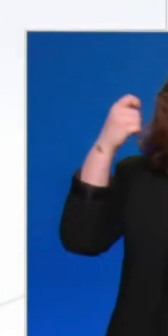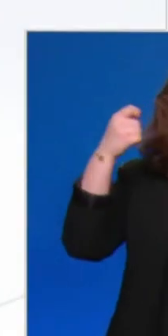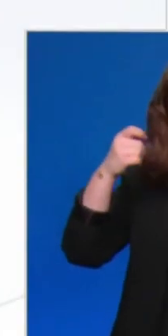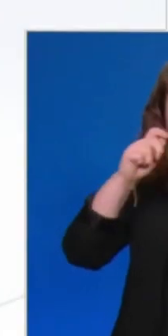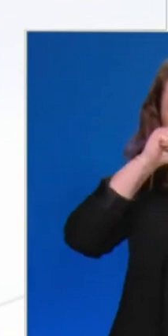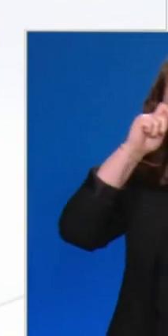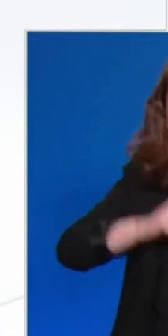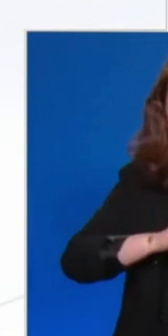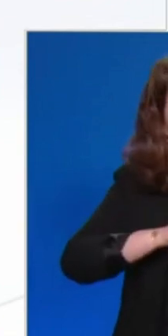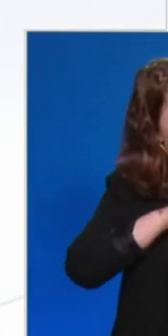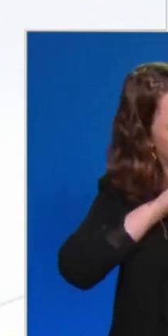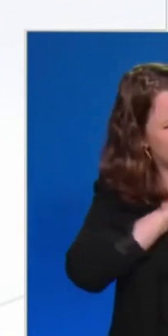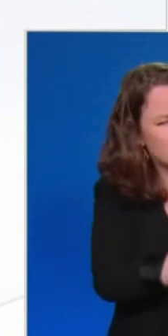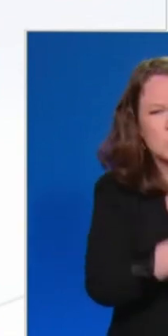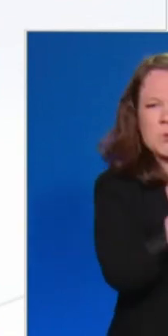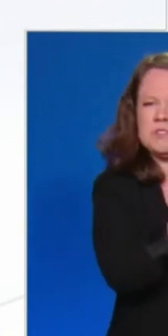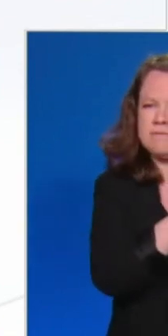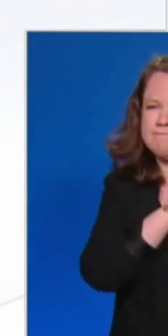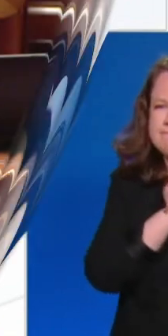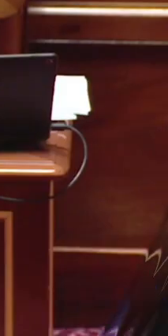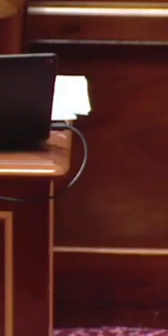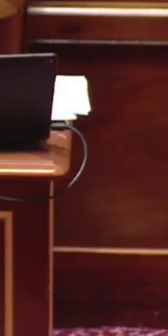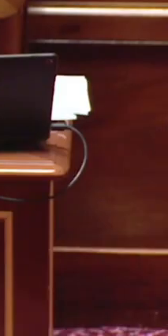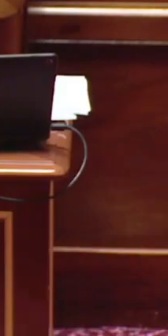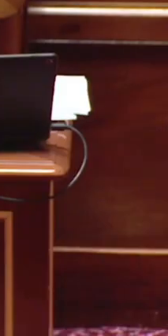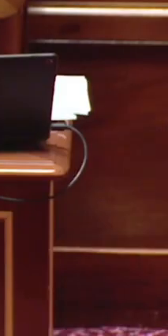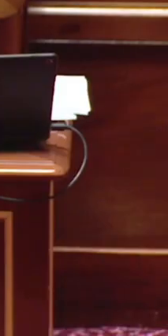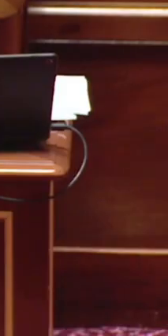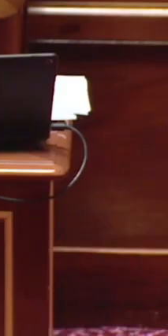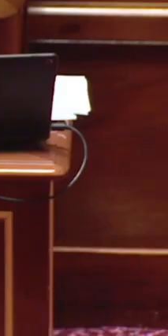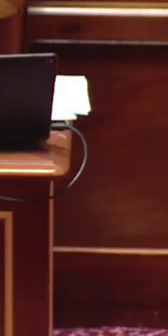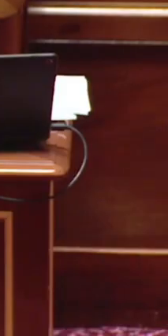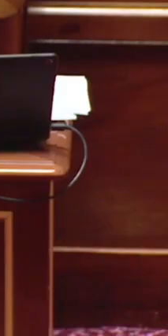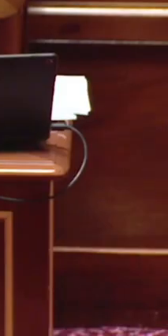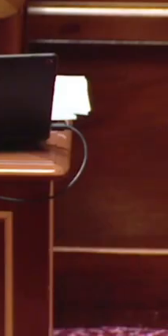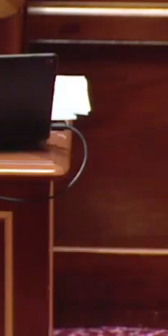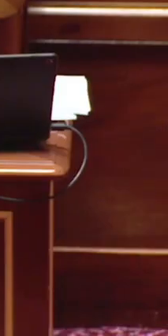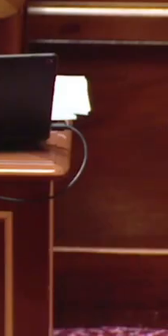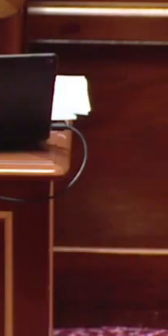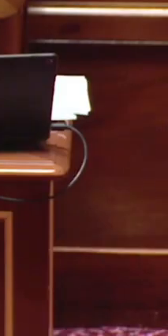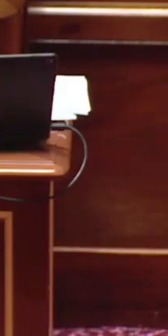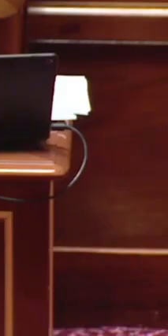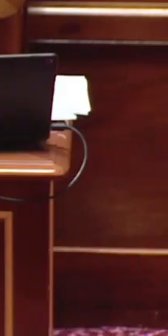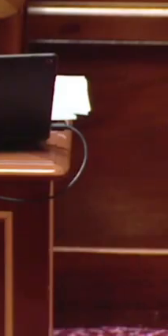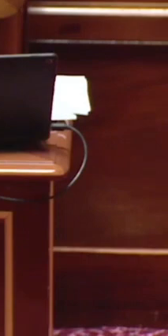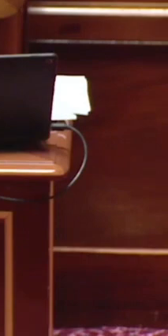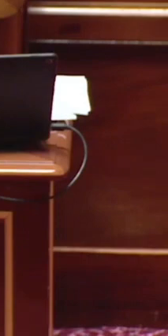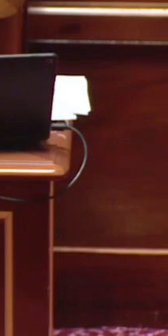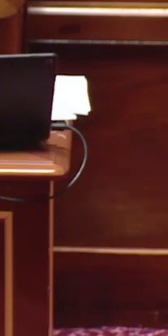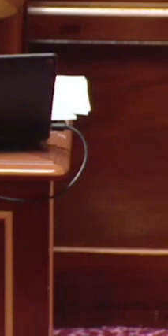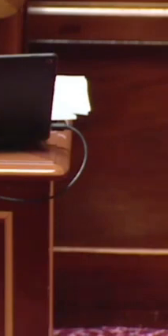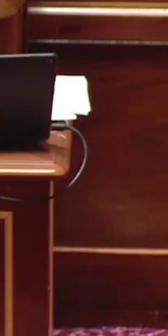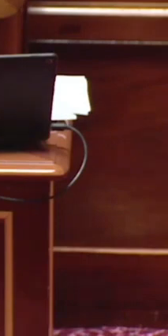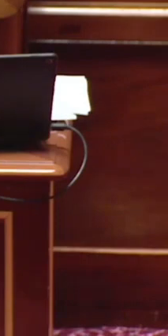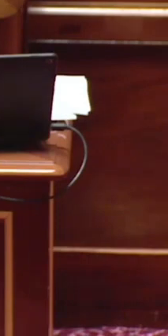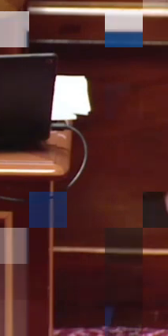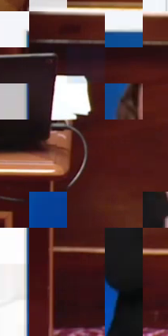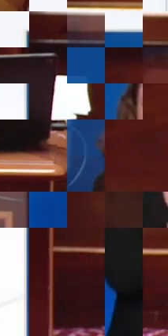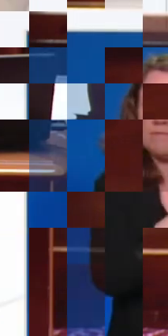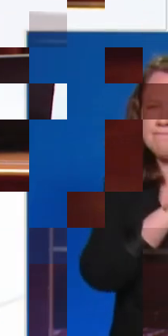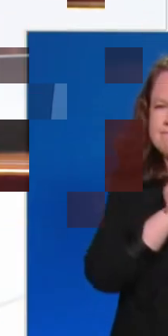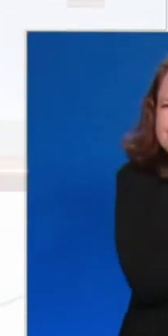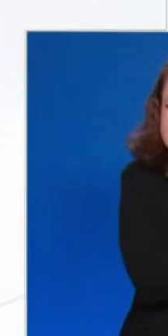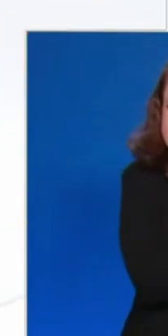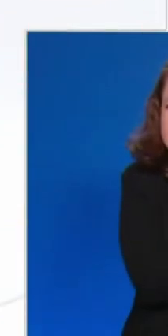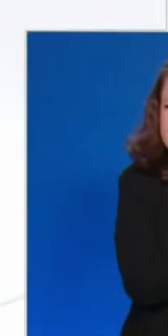girdi. Ülke basınındaki haberlere göre birçok kentinde protestoların şiddet sarmalına dönüştüğü Fransa'da her